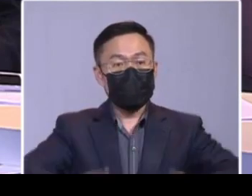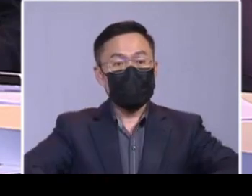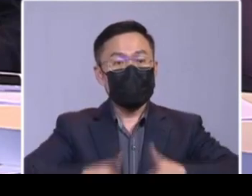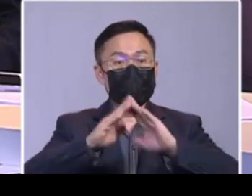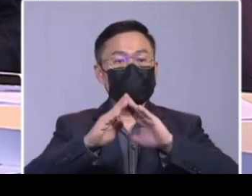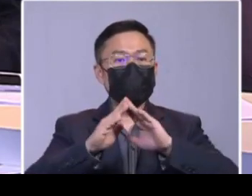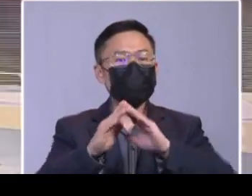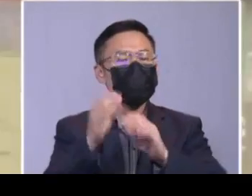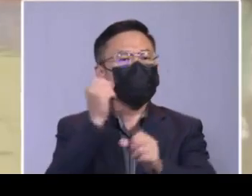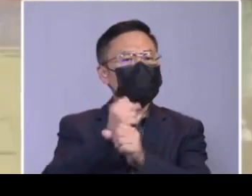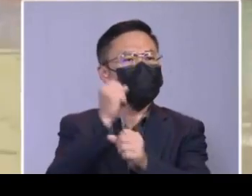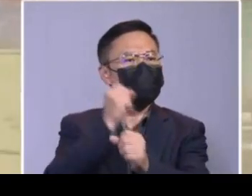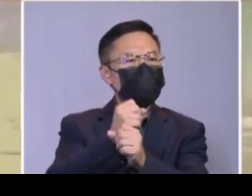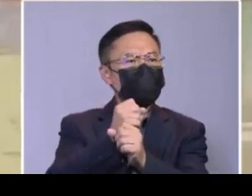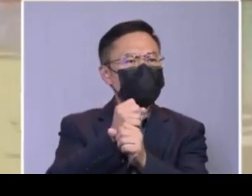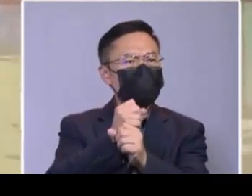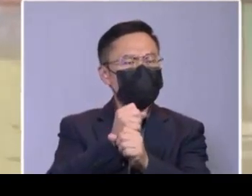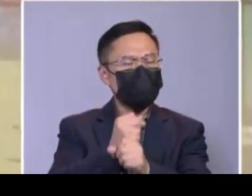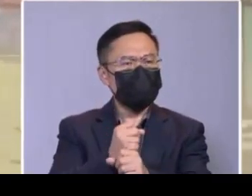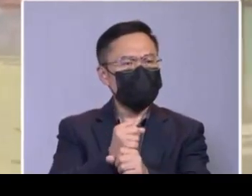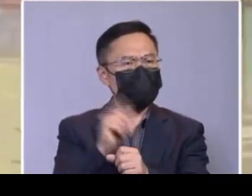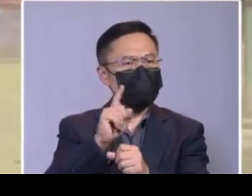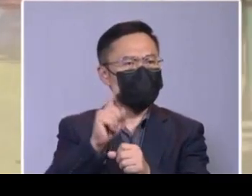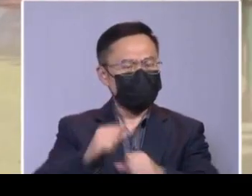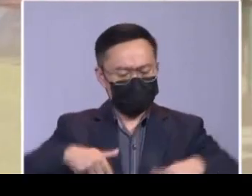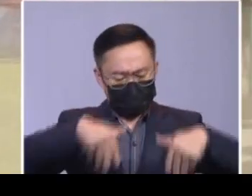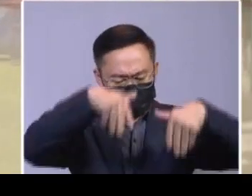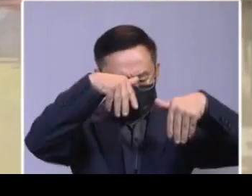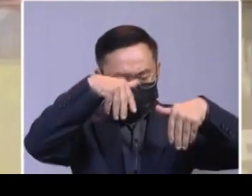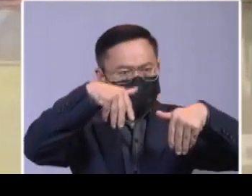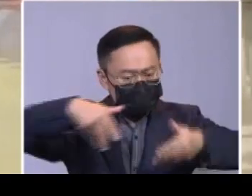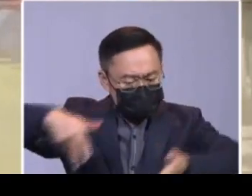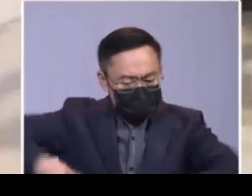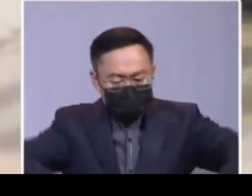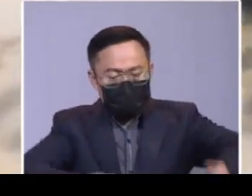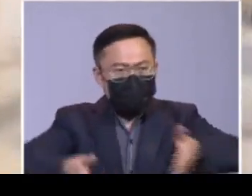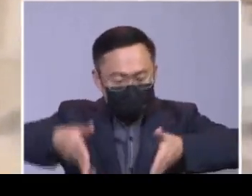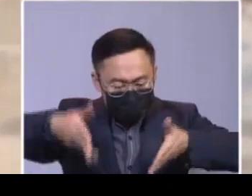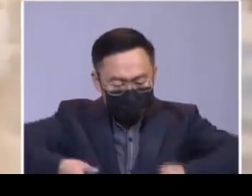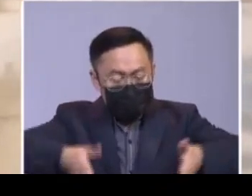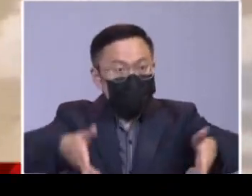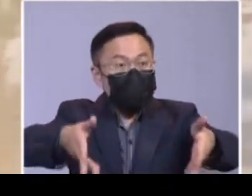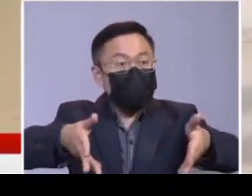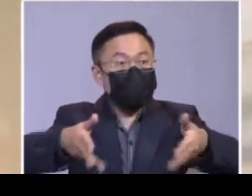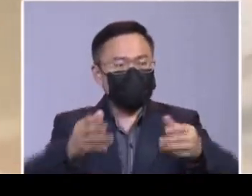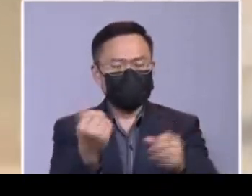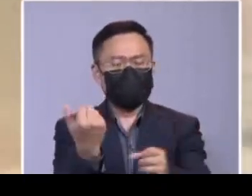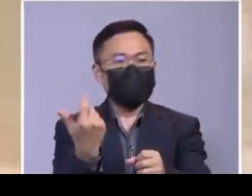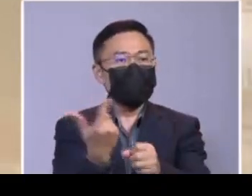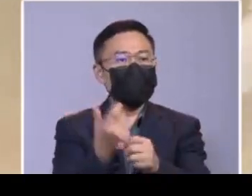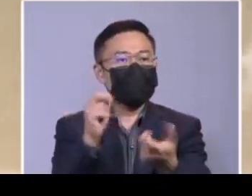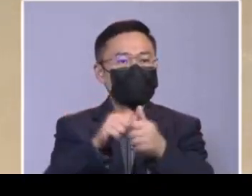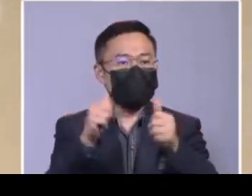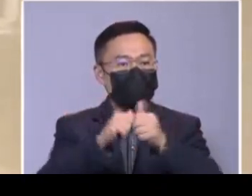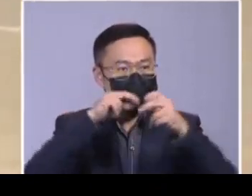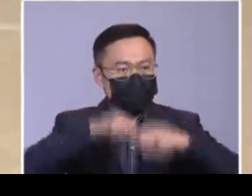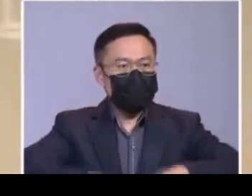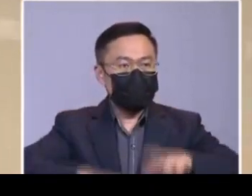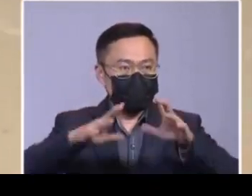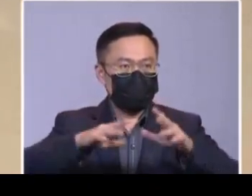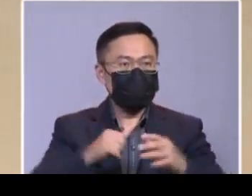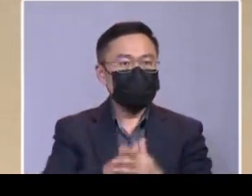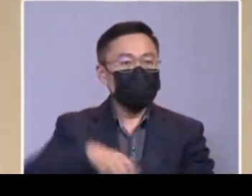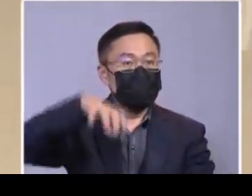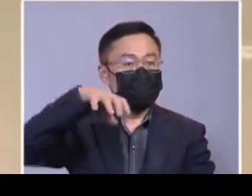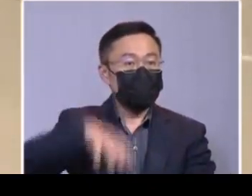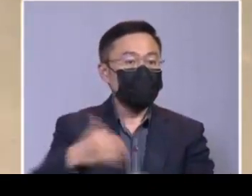สร้างในการปักแผ่นชิดพลายเนี่ยนะฮะลงไปในคลองแล้วมันทำให้ไปขวางทางน้ำอันนี้เป็นโครงการของทางกรม